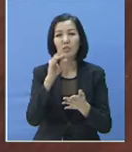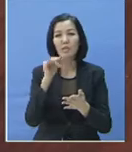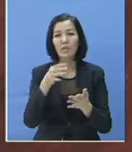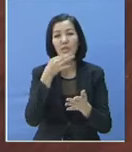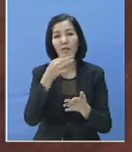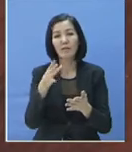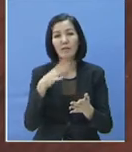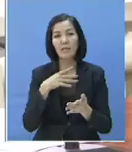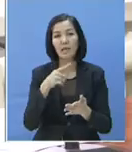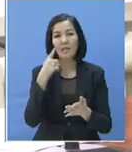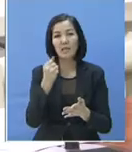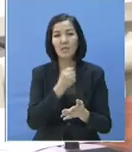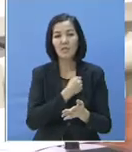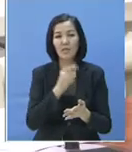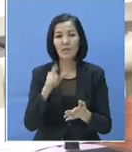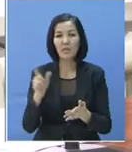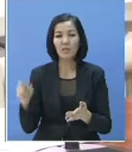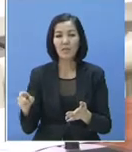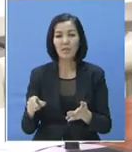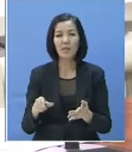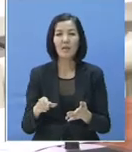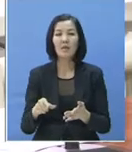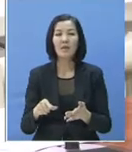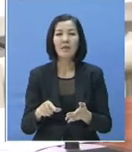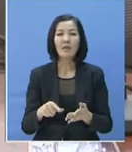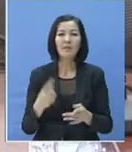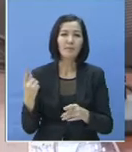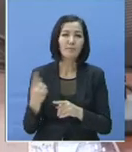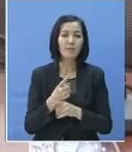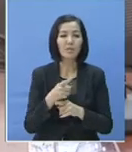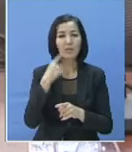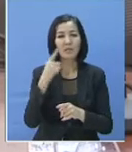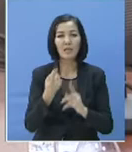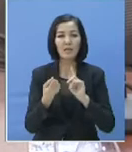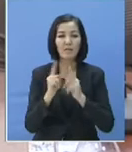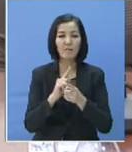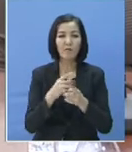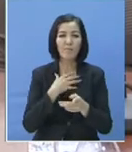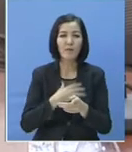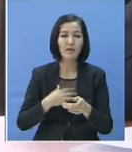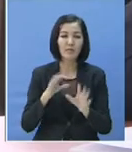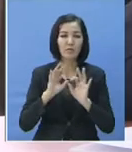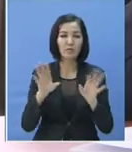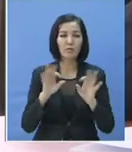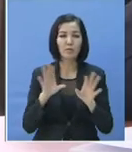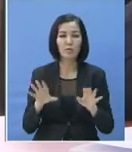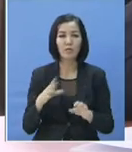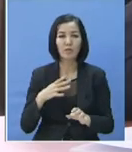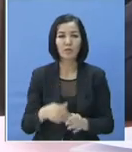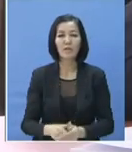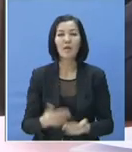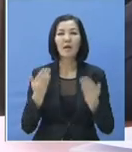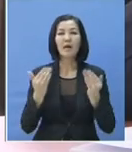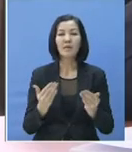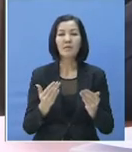қойылды. Тіл жанашырларының тілегіне орай филолог мамандар алдымен елдегі тіл реформасының маңызын түсіндірді. Қазіргі қолға